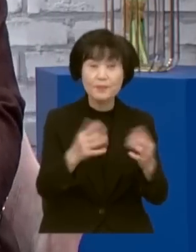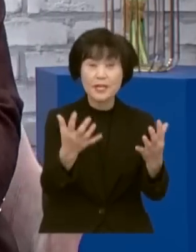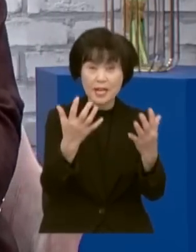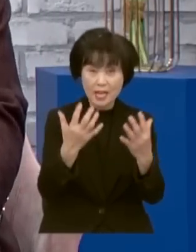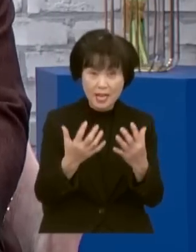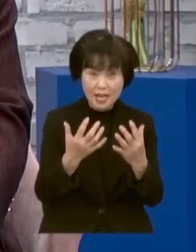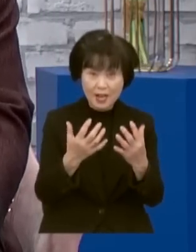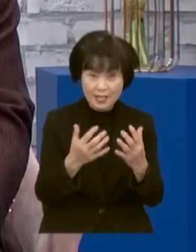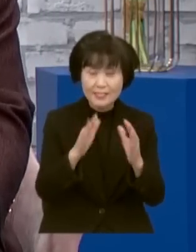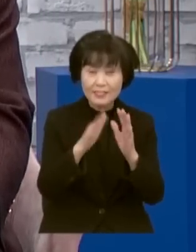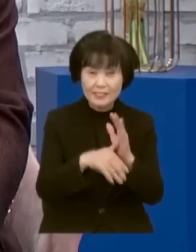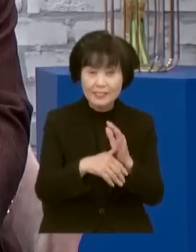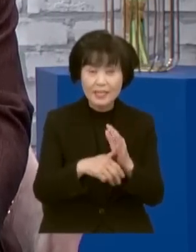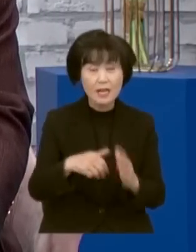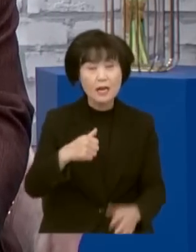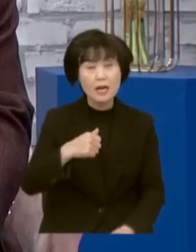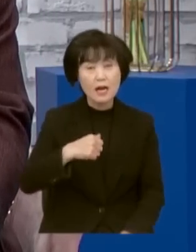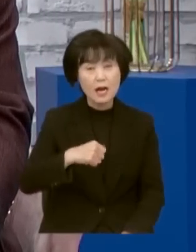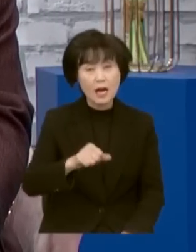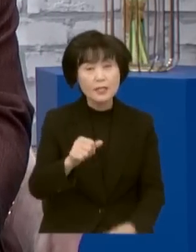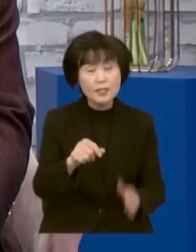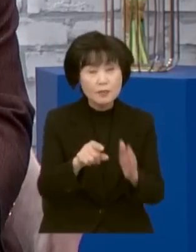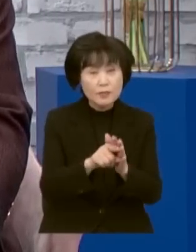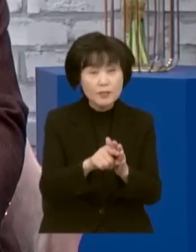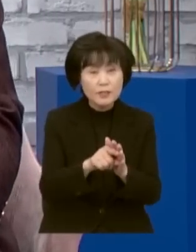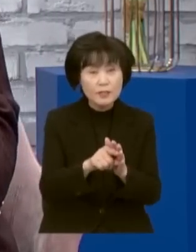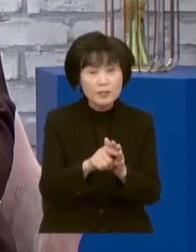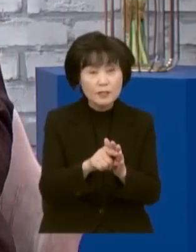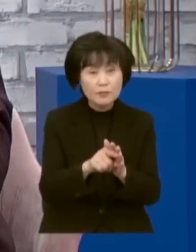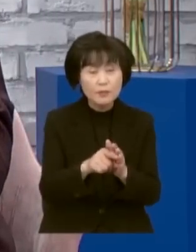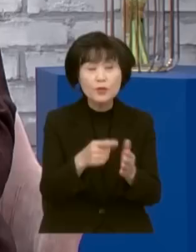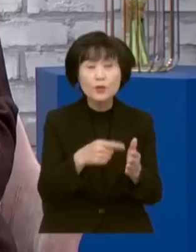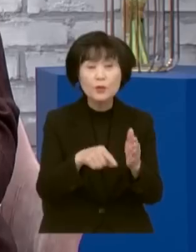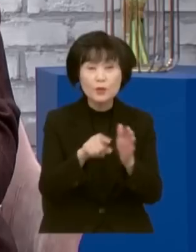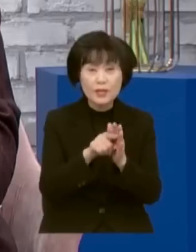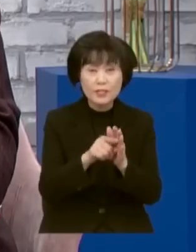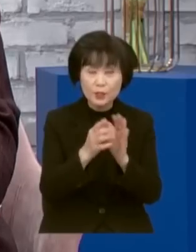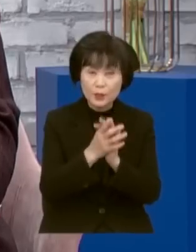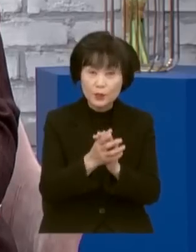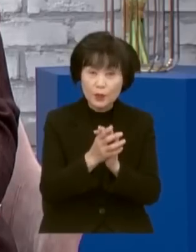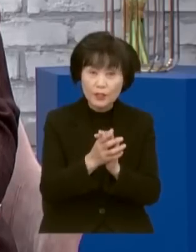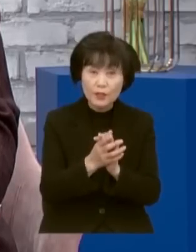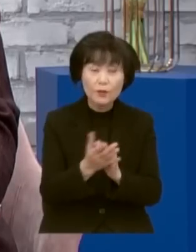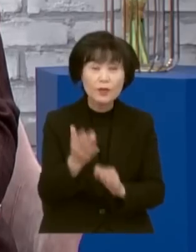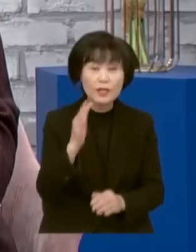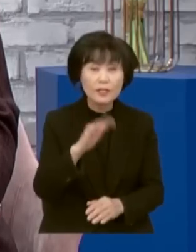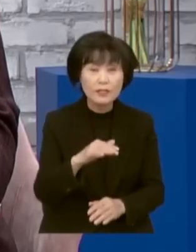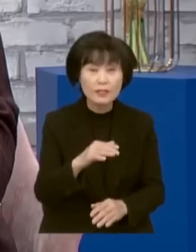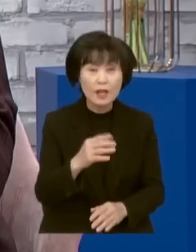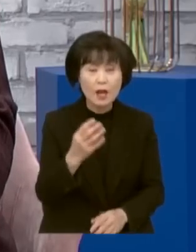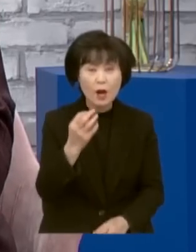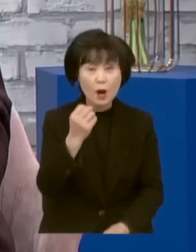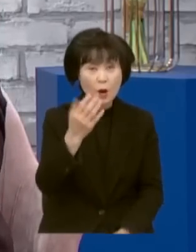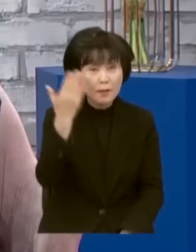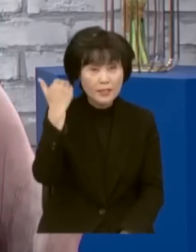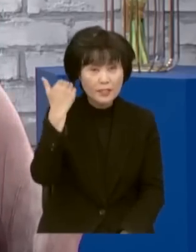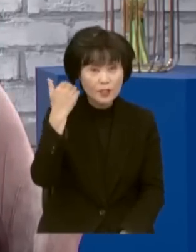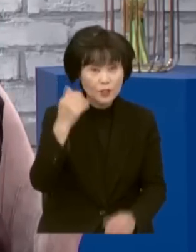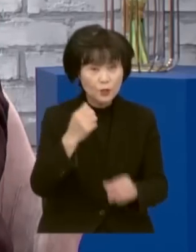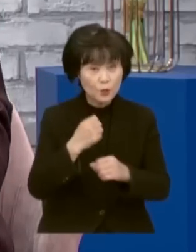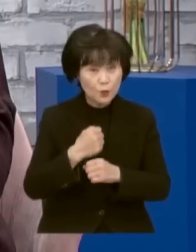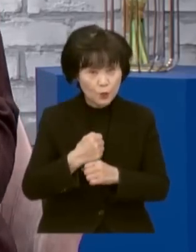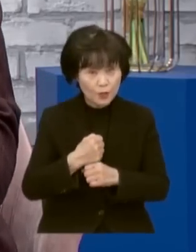네. 아드님 그 믿음을 위해서 기도한다 그랬거든요. 그때 네. 당시 그때 맞으셨어요. 기도 제목이? 예. 근데 며칠 전에 군대